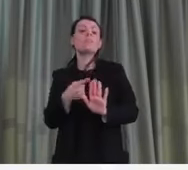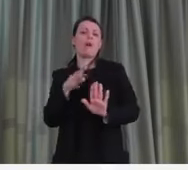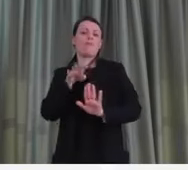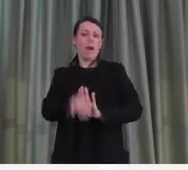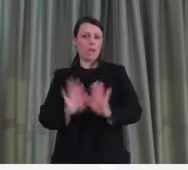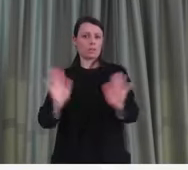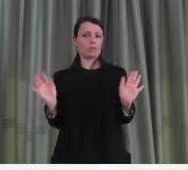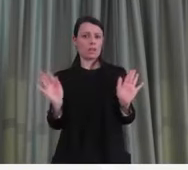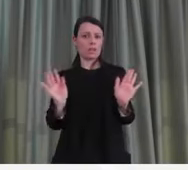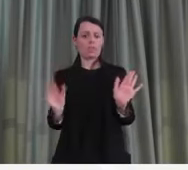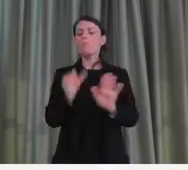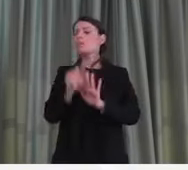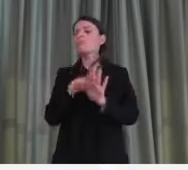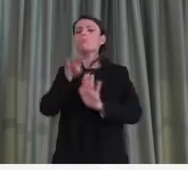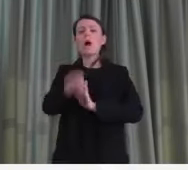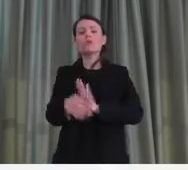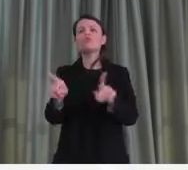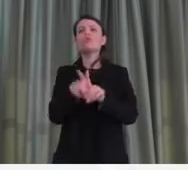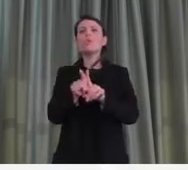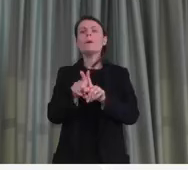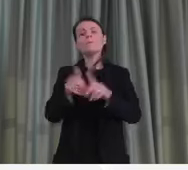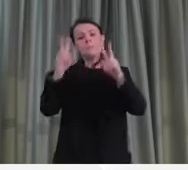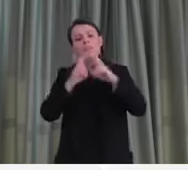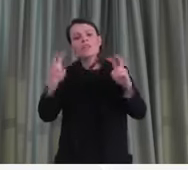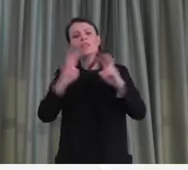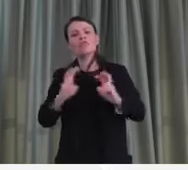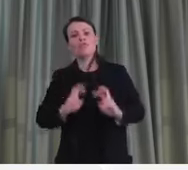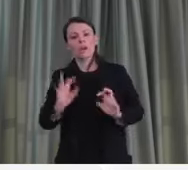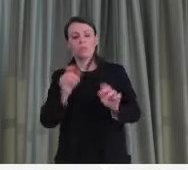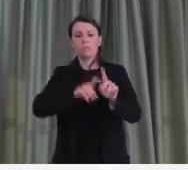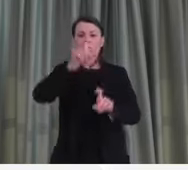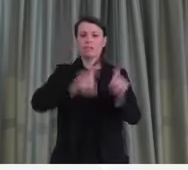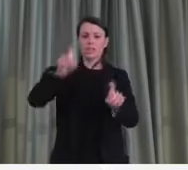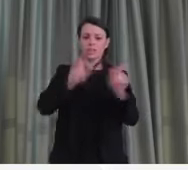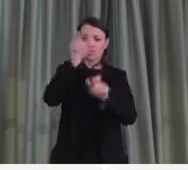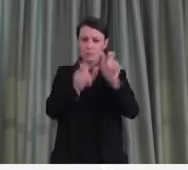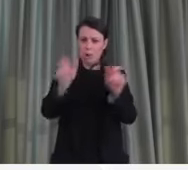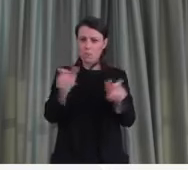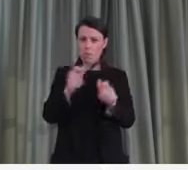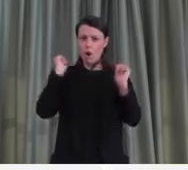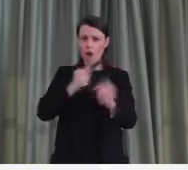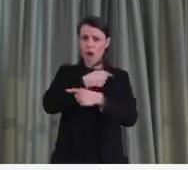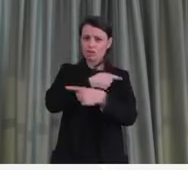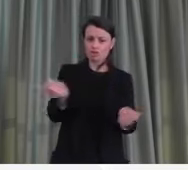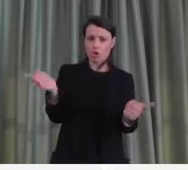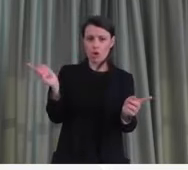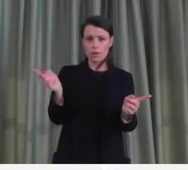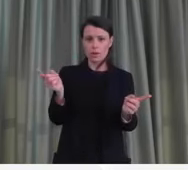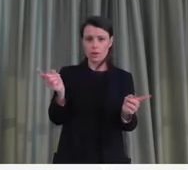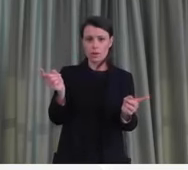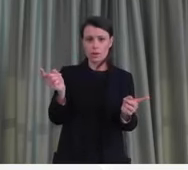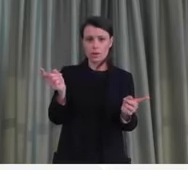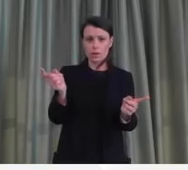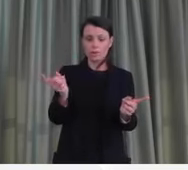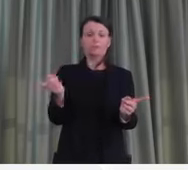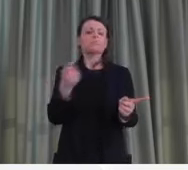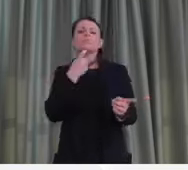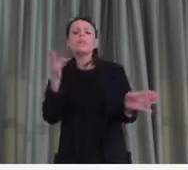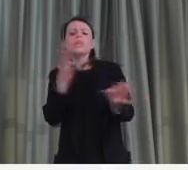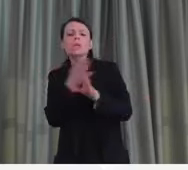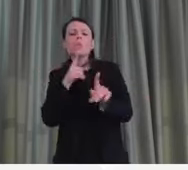statistica su tutta la popolazione su tutti quelli che compileranno il questionario di questa applicazione